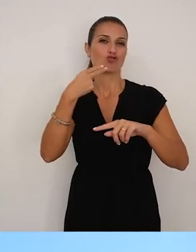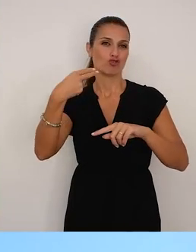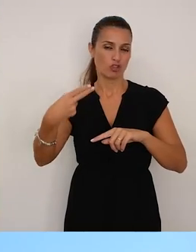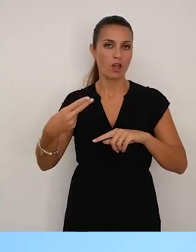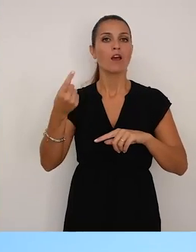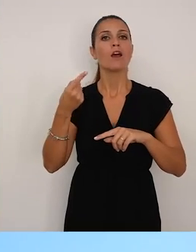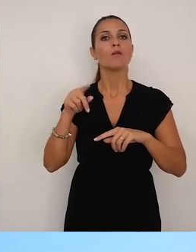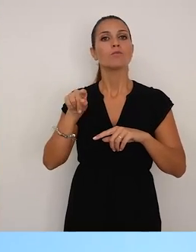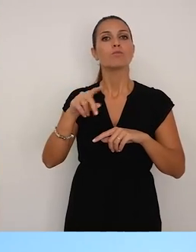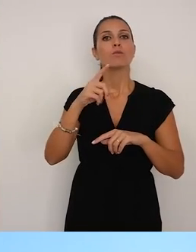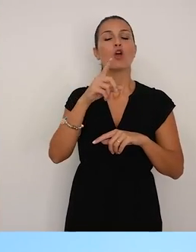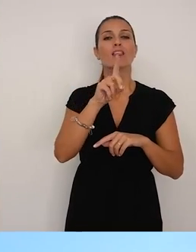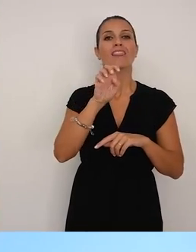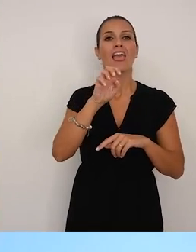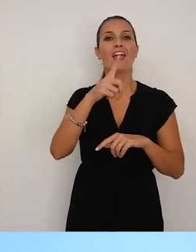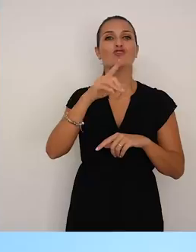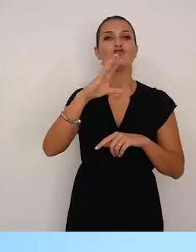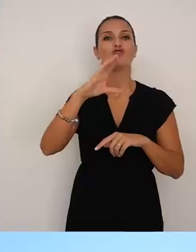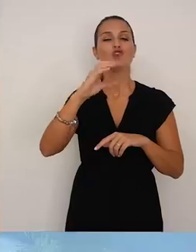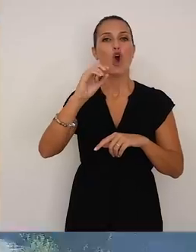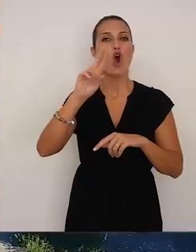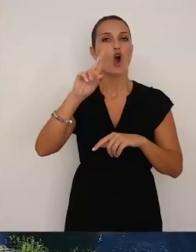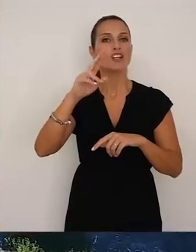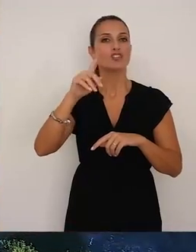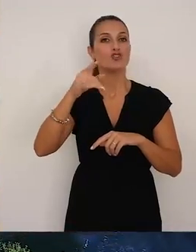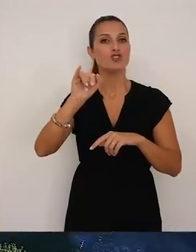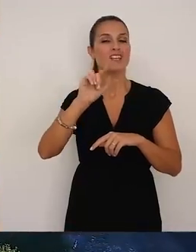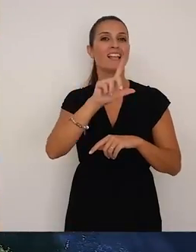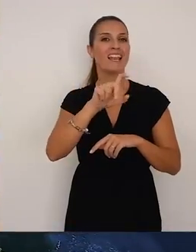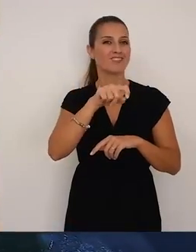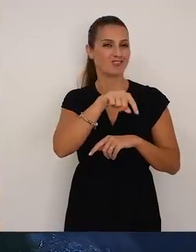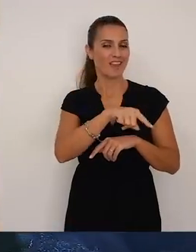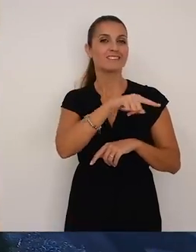censimento il geologo leccese Cosimo De Giorgi.